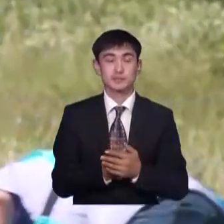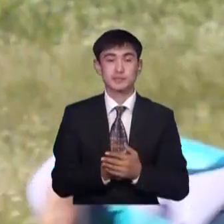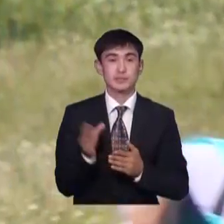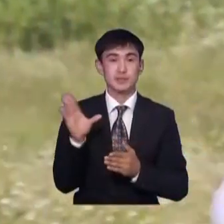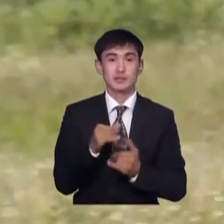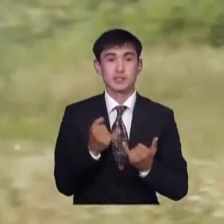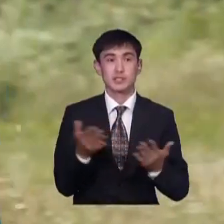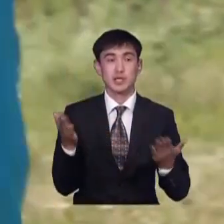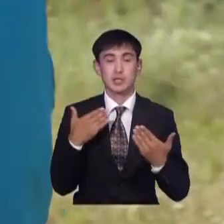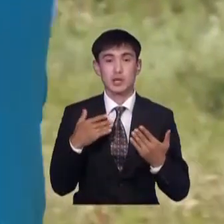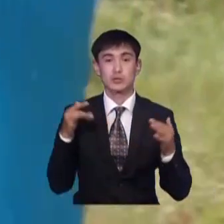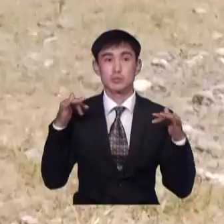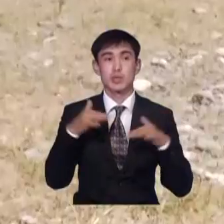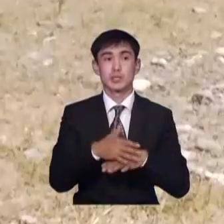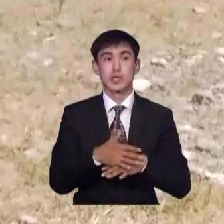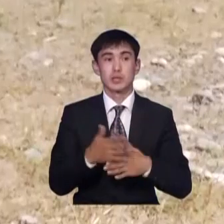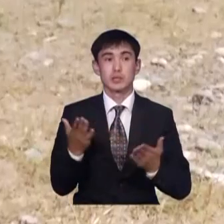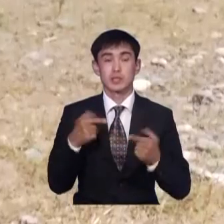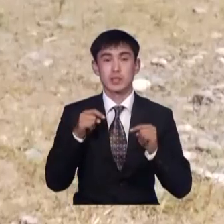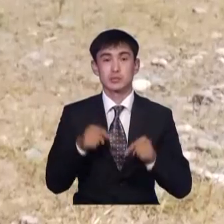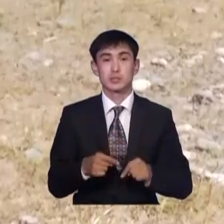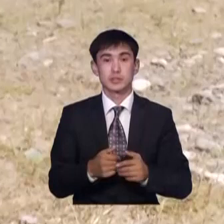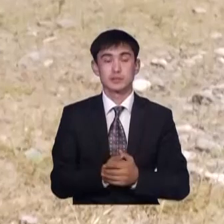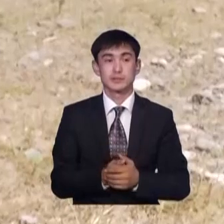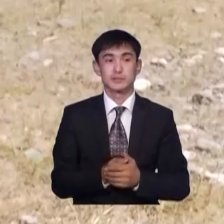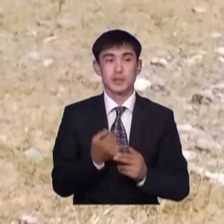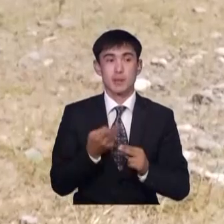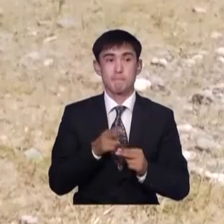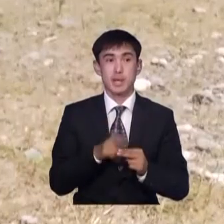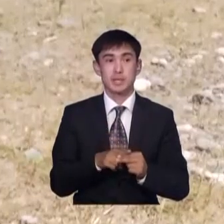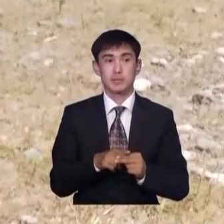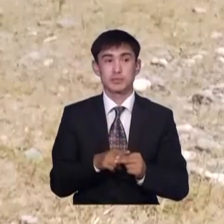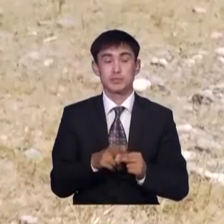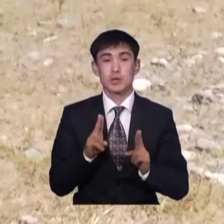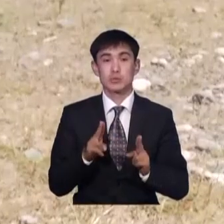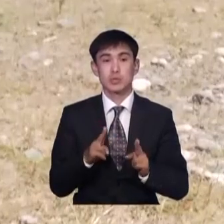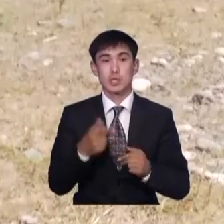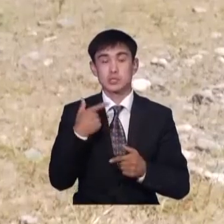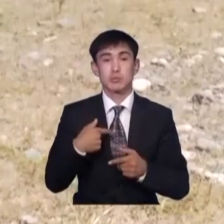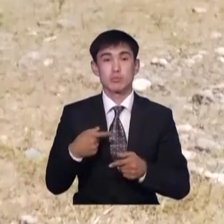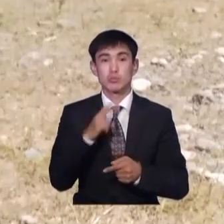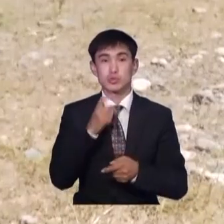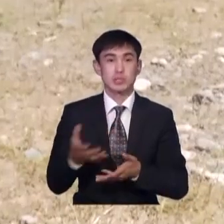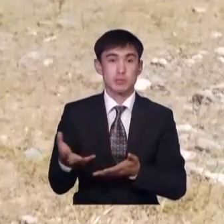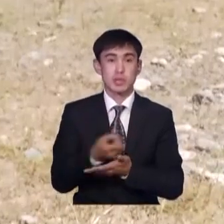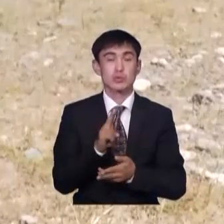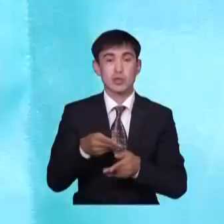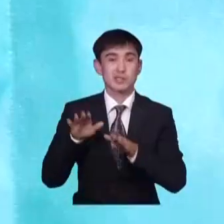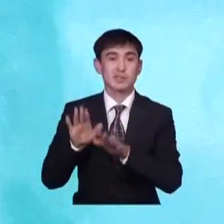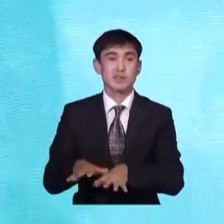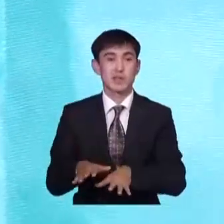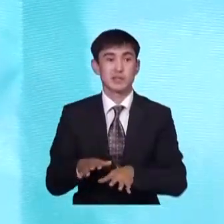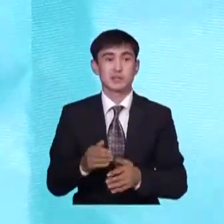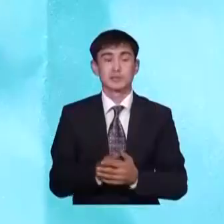Все сейчас отдыхающие приезжают, отдыхают здесь. Поэтому кто-то с собой мусор собирает, кто-то оставляет.